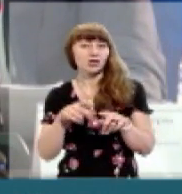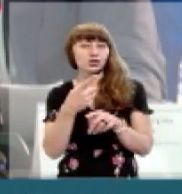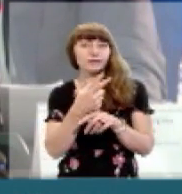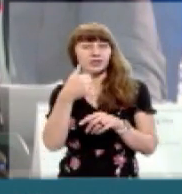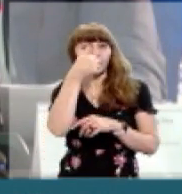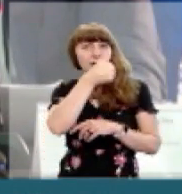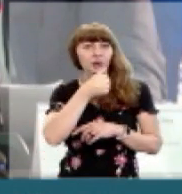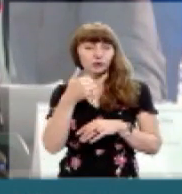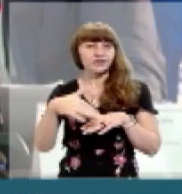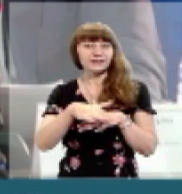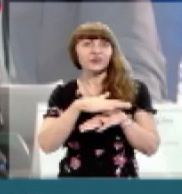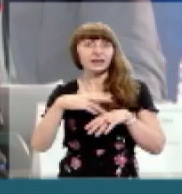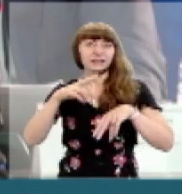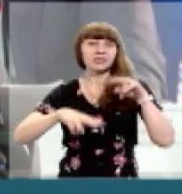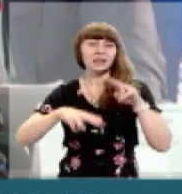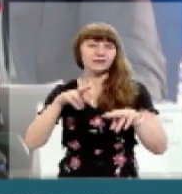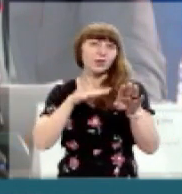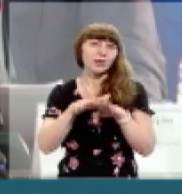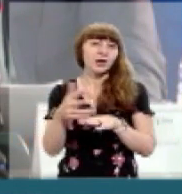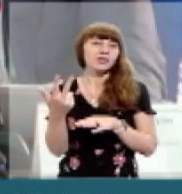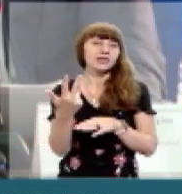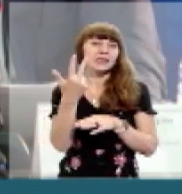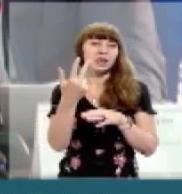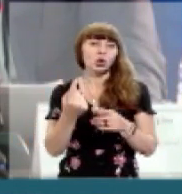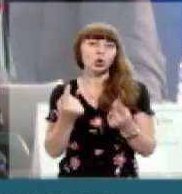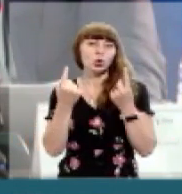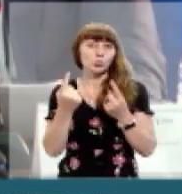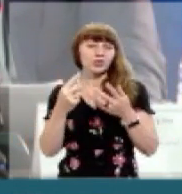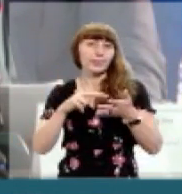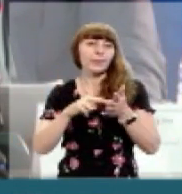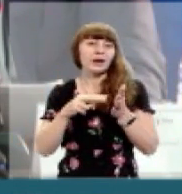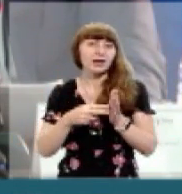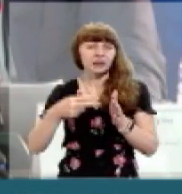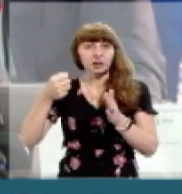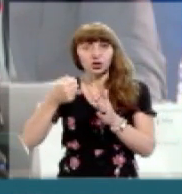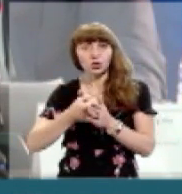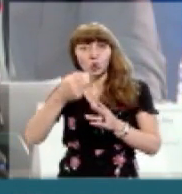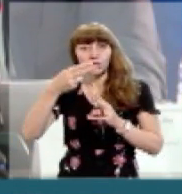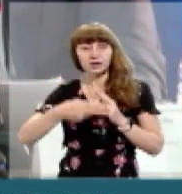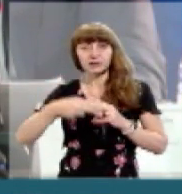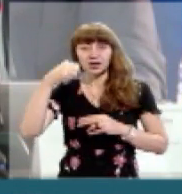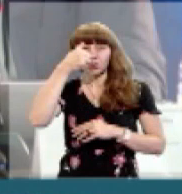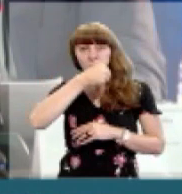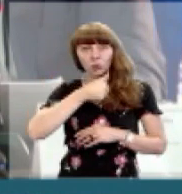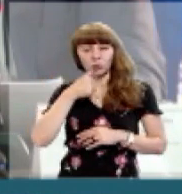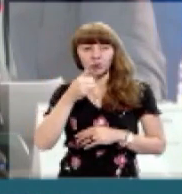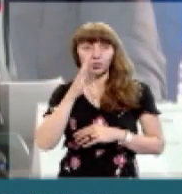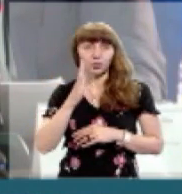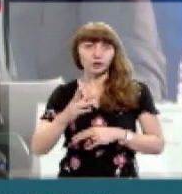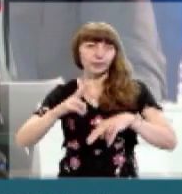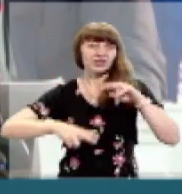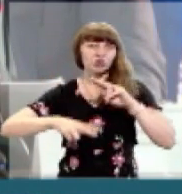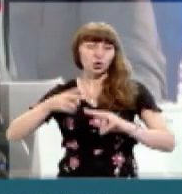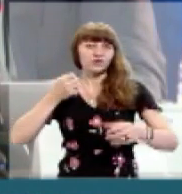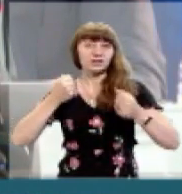Ауыл шаруашылығы жалпы өнімін шығару сомасы 14 миллиард 227 миллион. Нақты көлем индексі 108%.